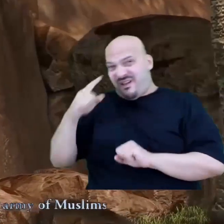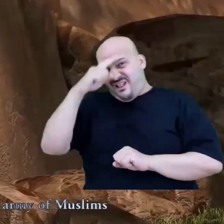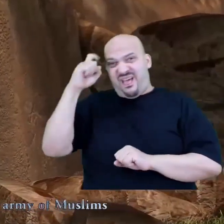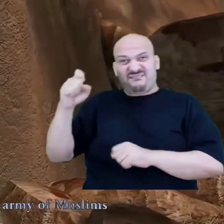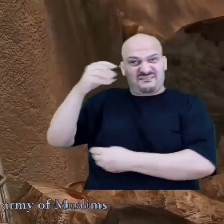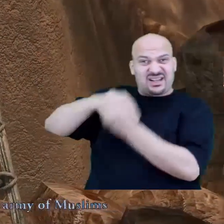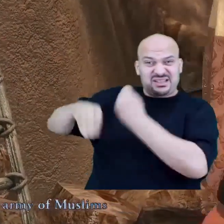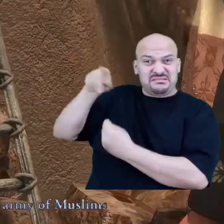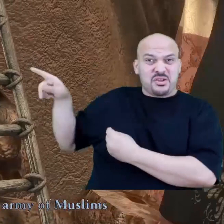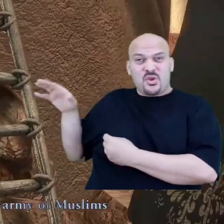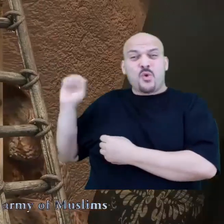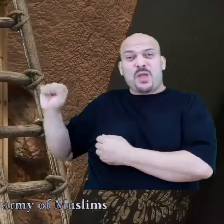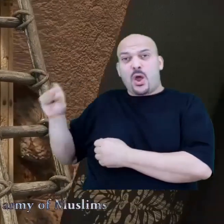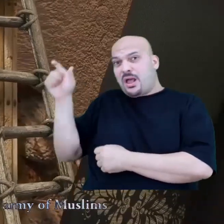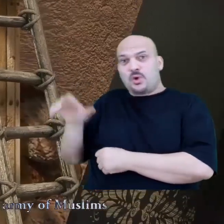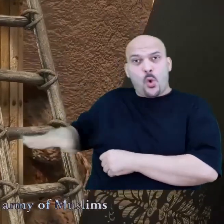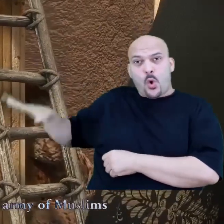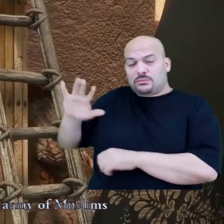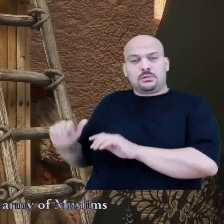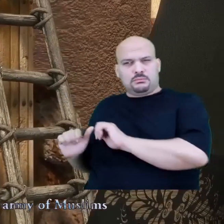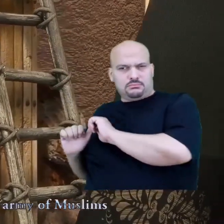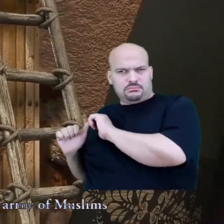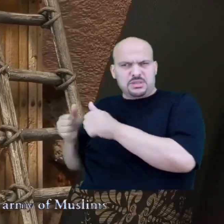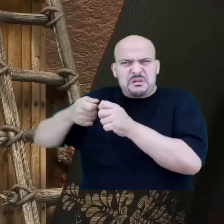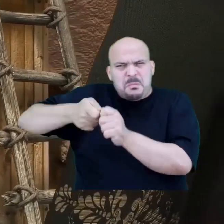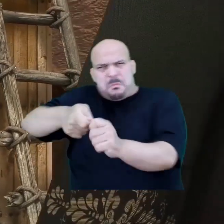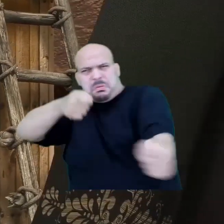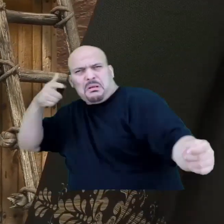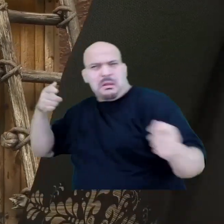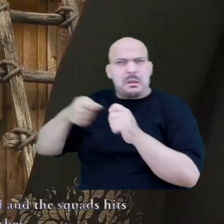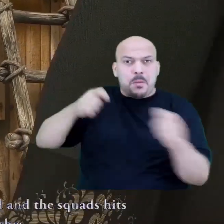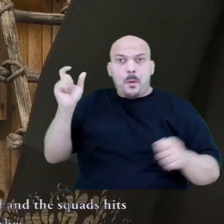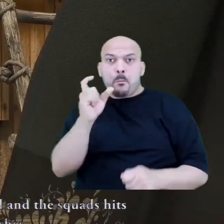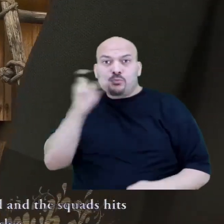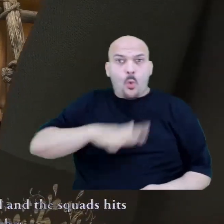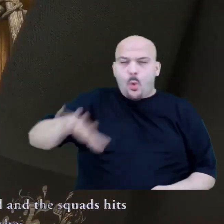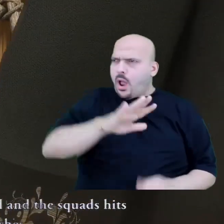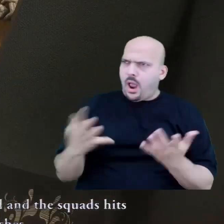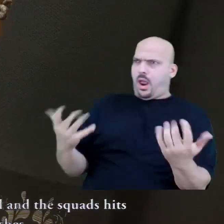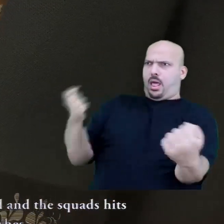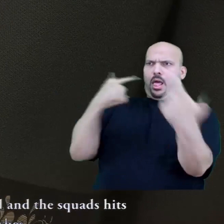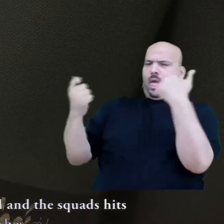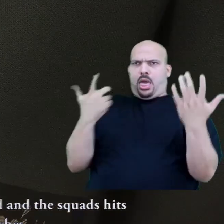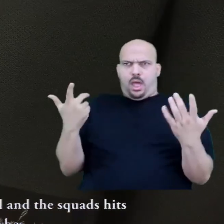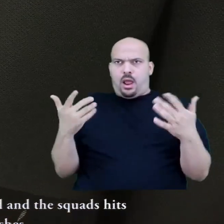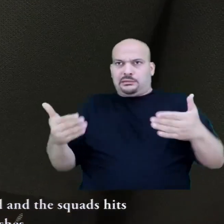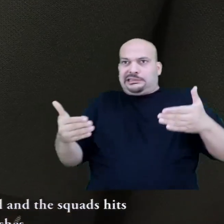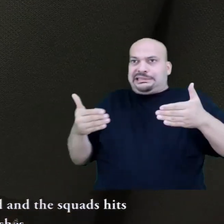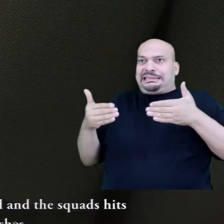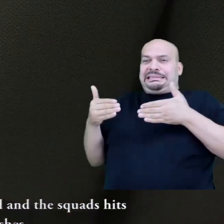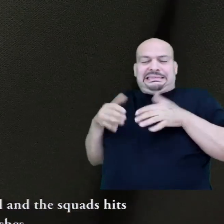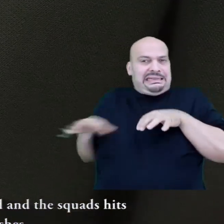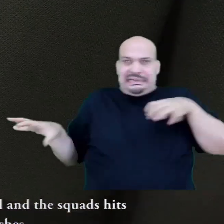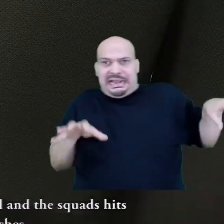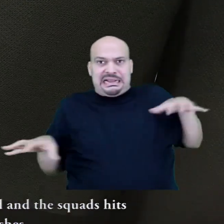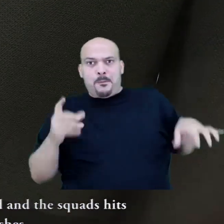على جيش المسلمين ورموهم بالسهام، فارتبك جيش الإسلام